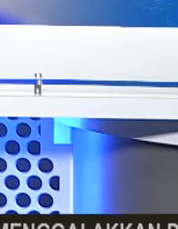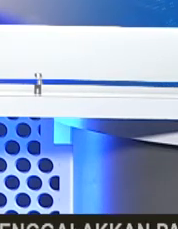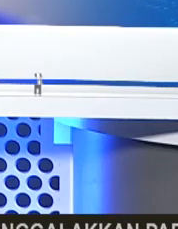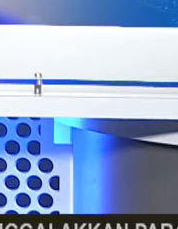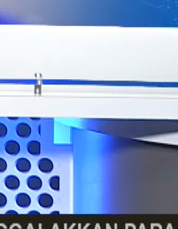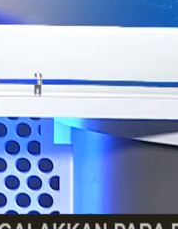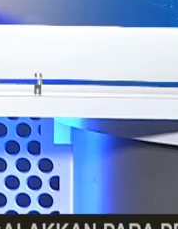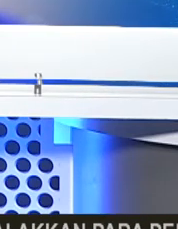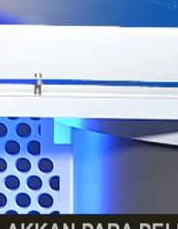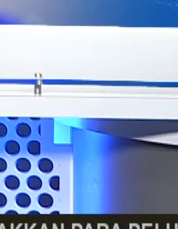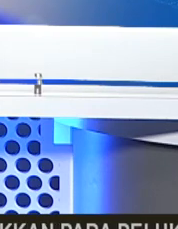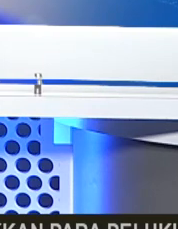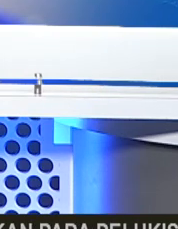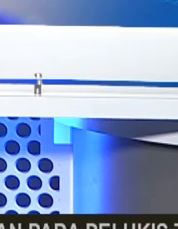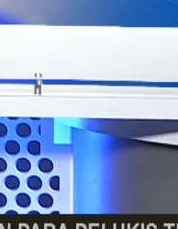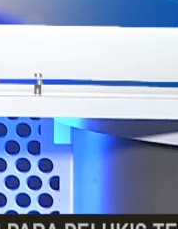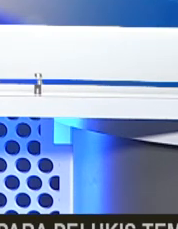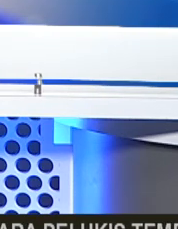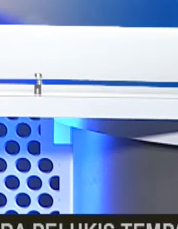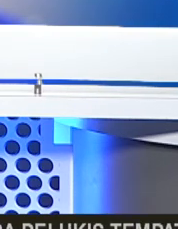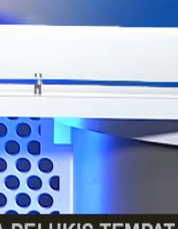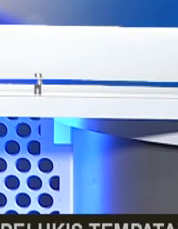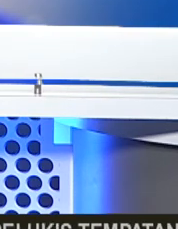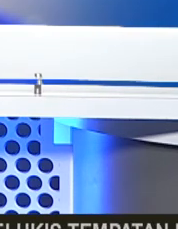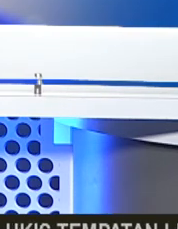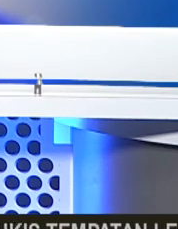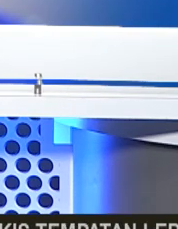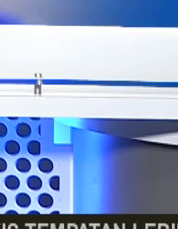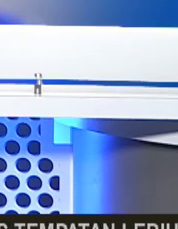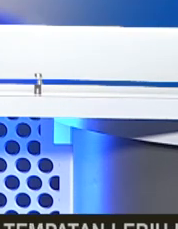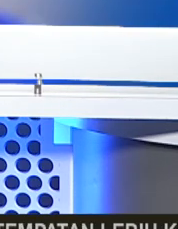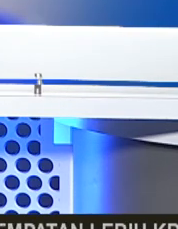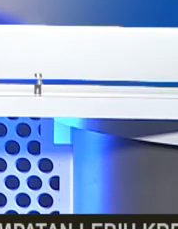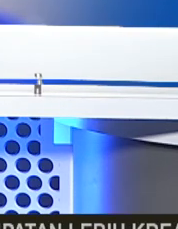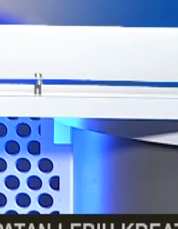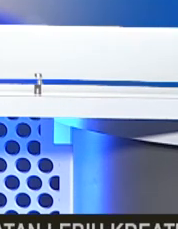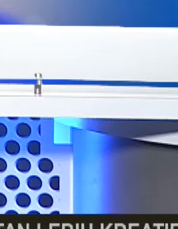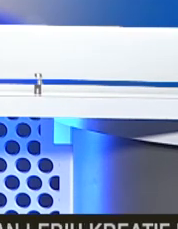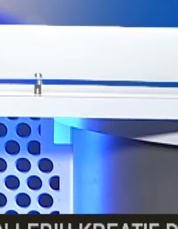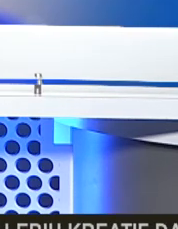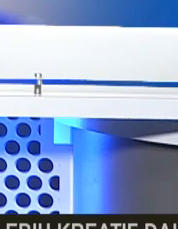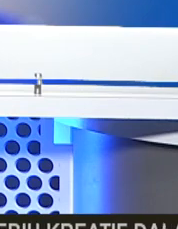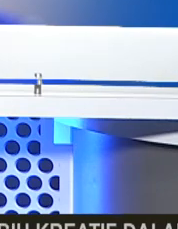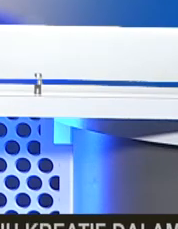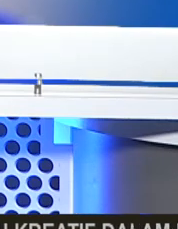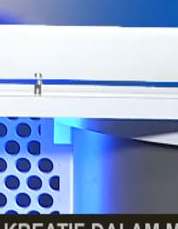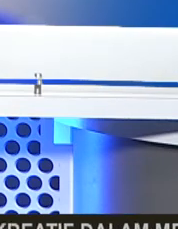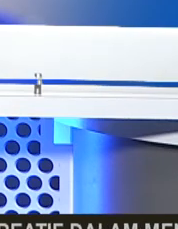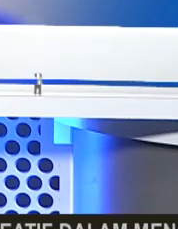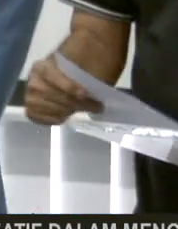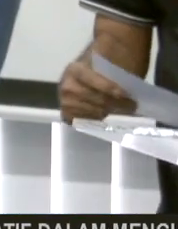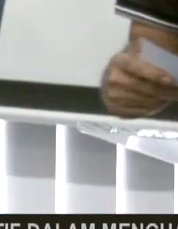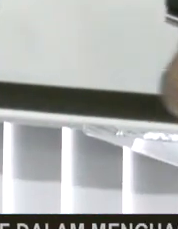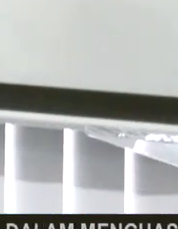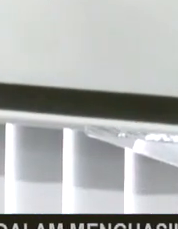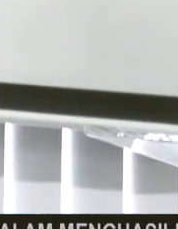penyampaian sipil kepada 12 jurulatih bola sepak tempat and models berlangsung di dewan serbaguna lppd house brush